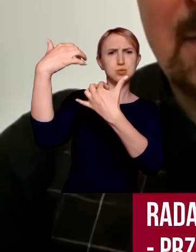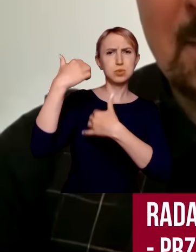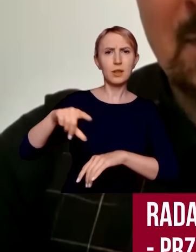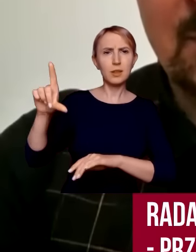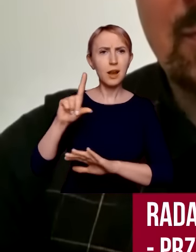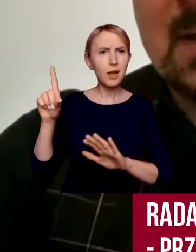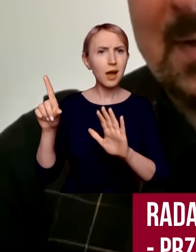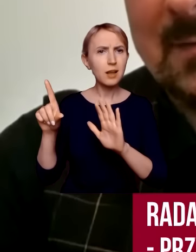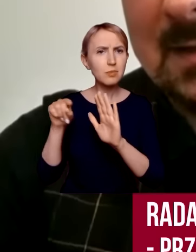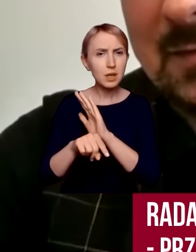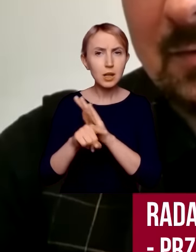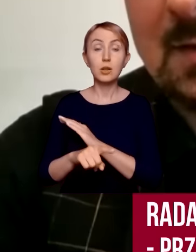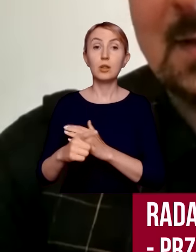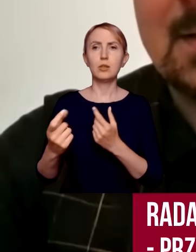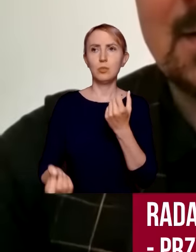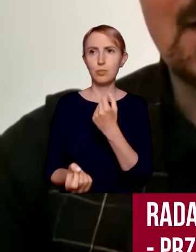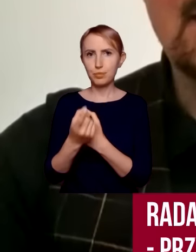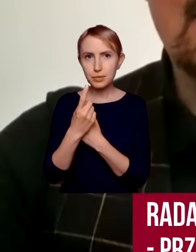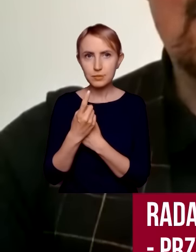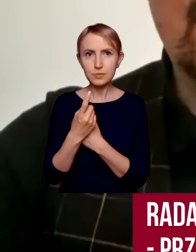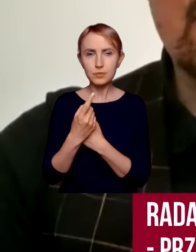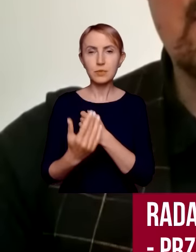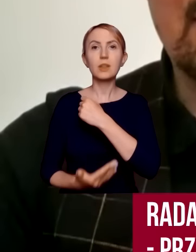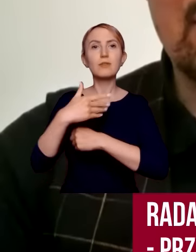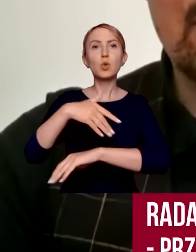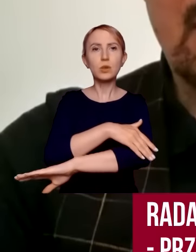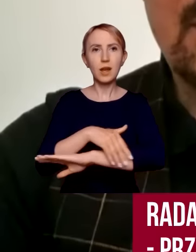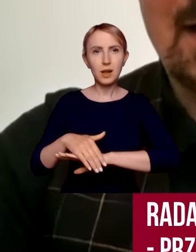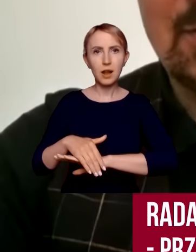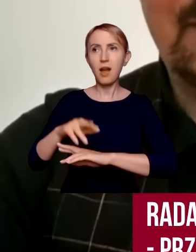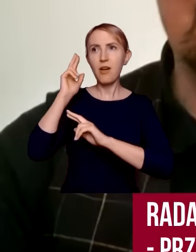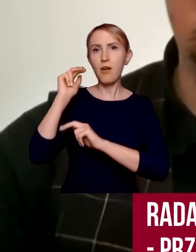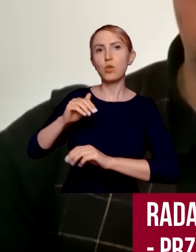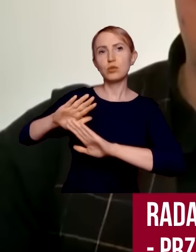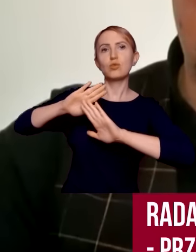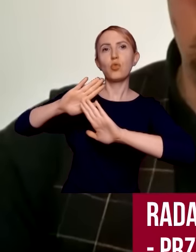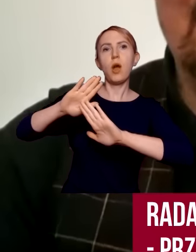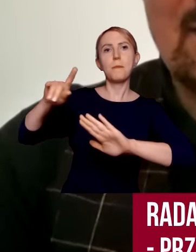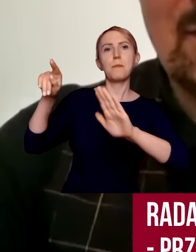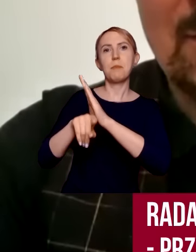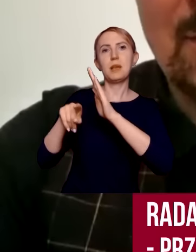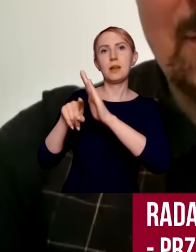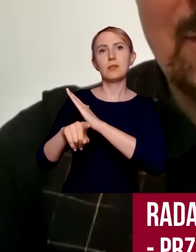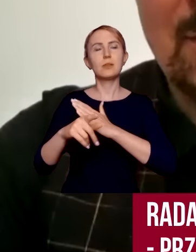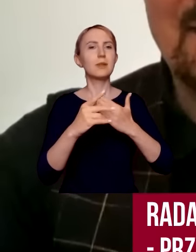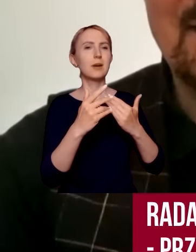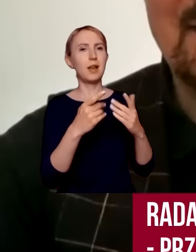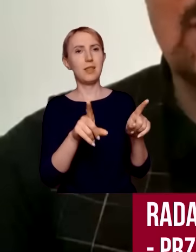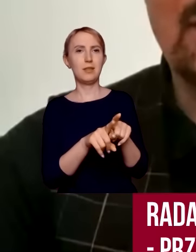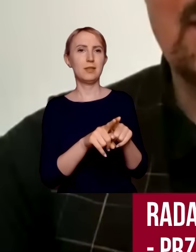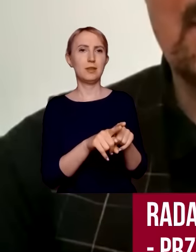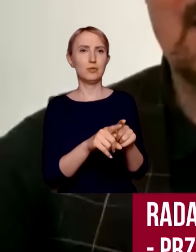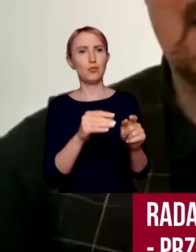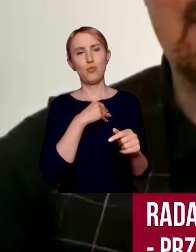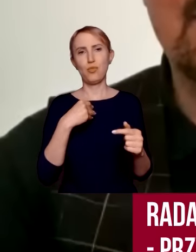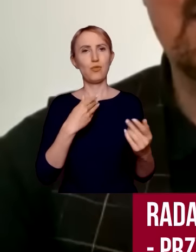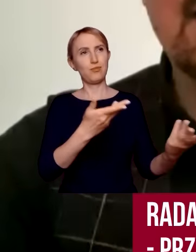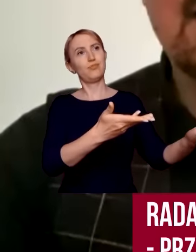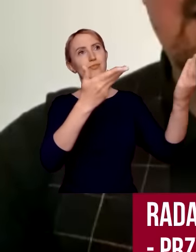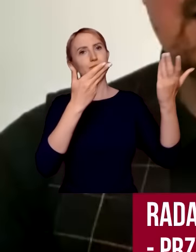pewnym paradoksem, gdyby tutaj, prawda, na wschodniej granicy wojsko zatrzymuje imigrantów, ale i tak są do Polski tylko